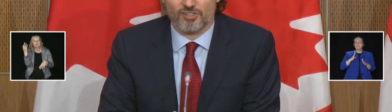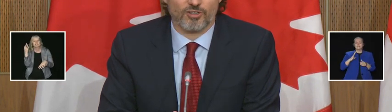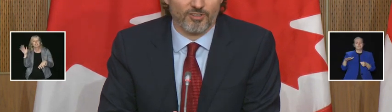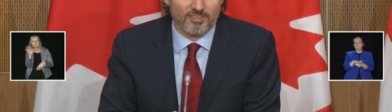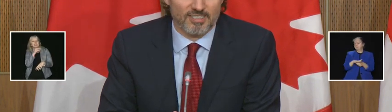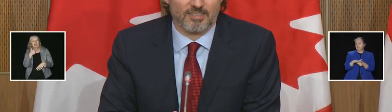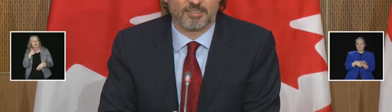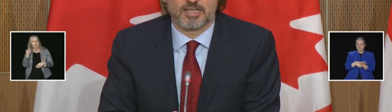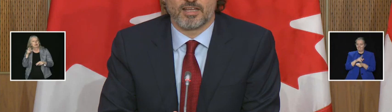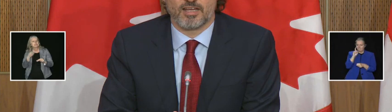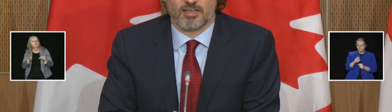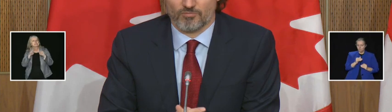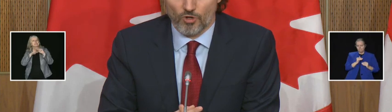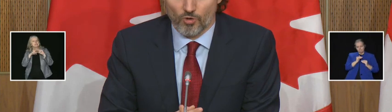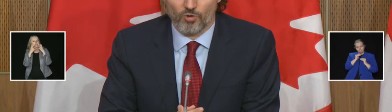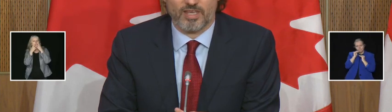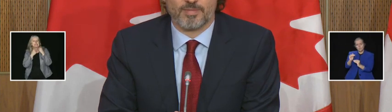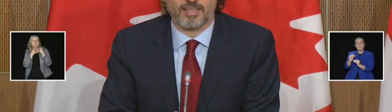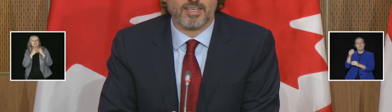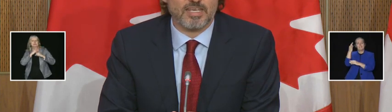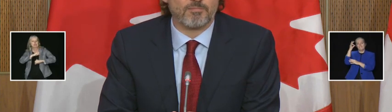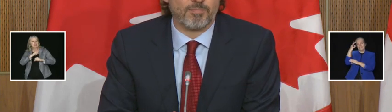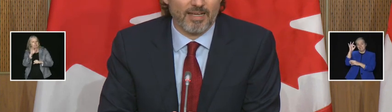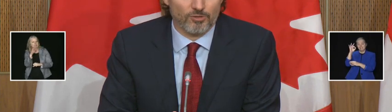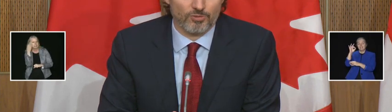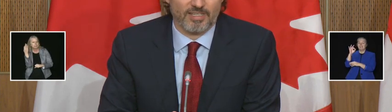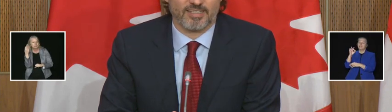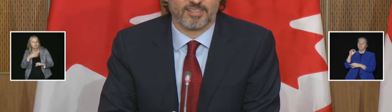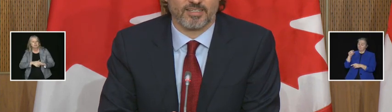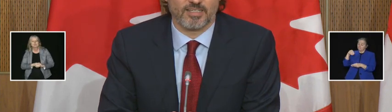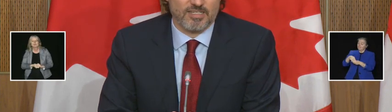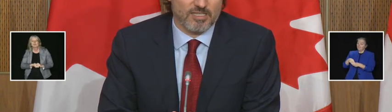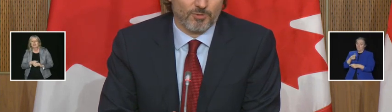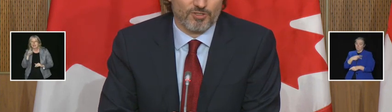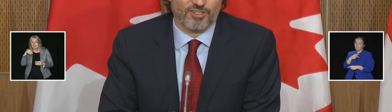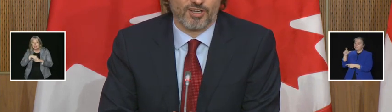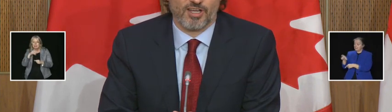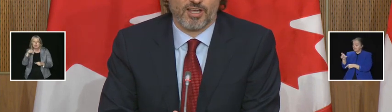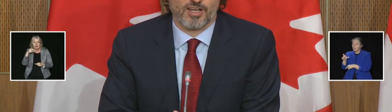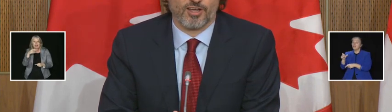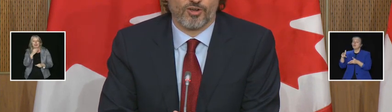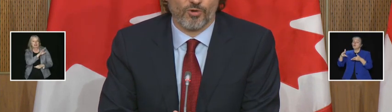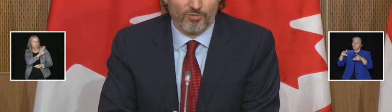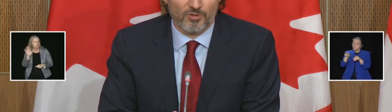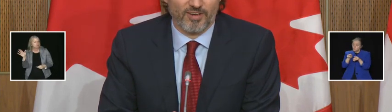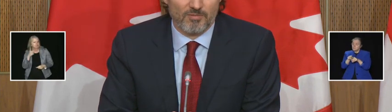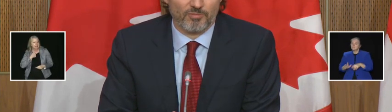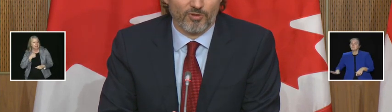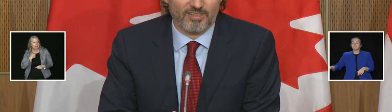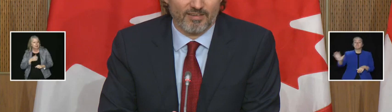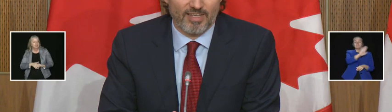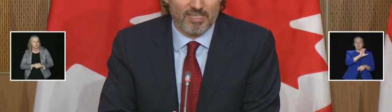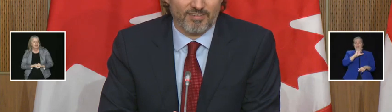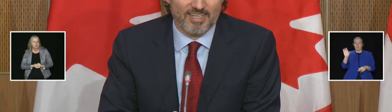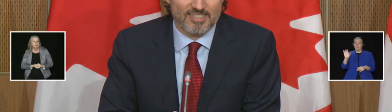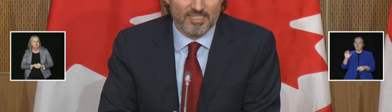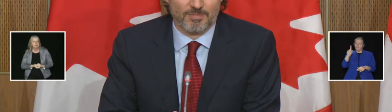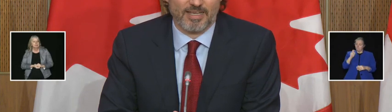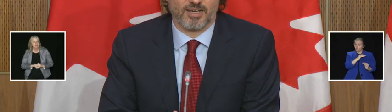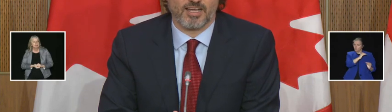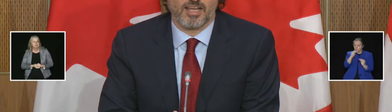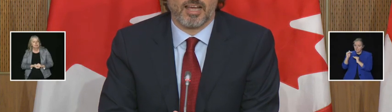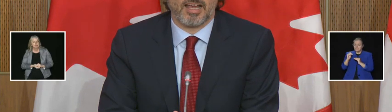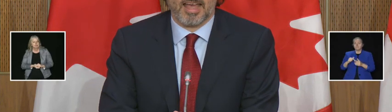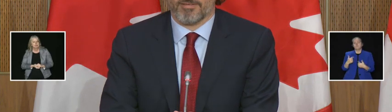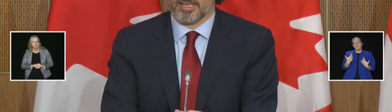protéger le français au québec et partout au canada c'est pour ça qu'on veut vraiment pouvoir travailler avec les